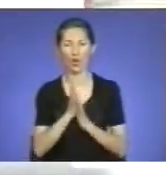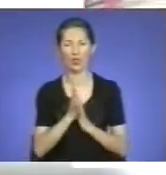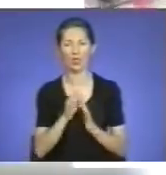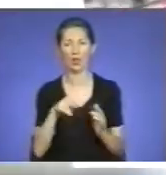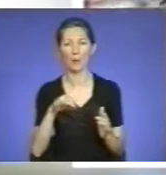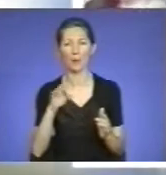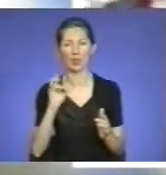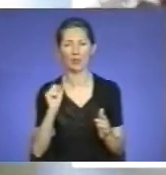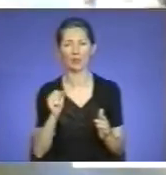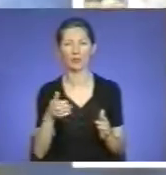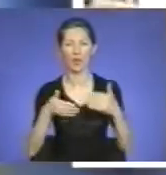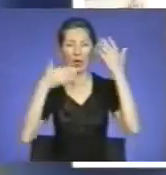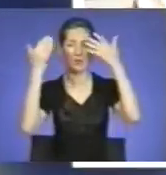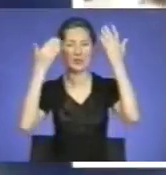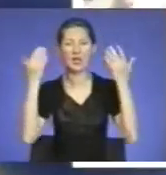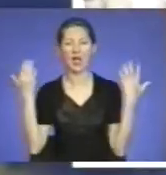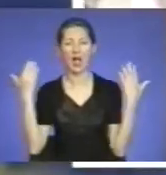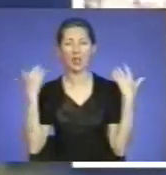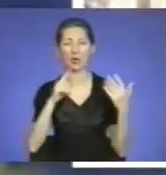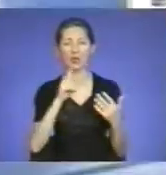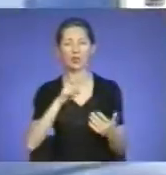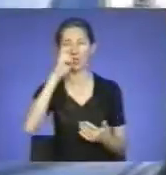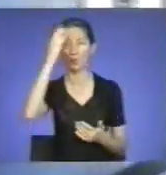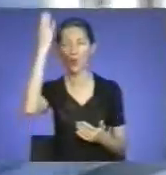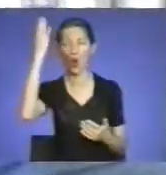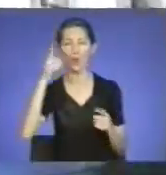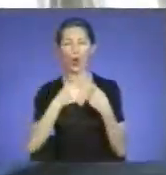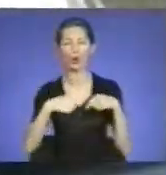Веселі канікули з Богом організували для тернопільських школярів.